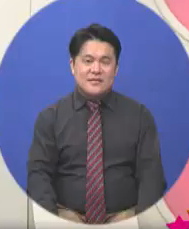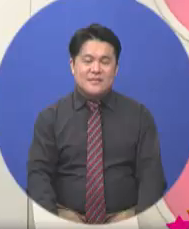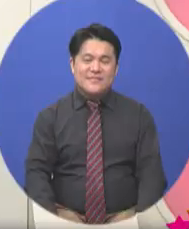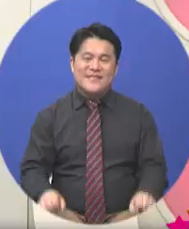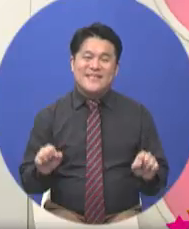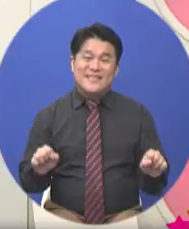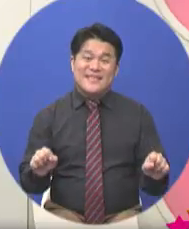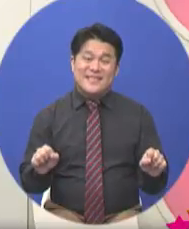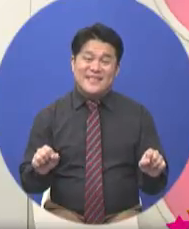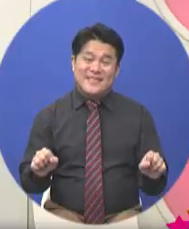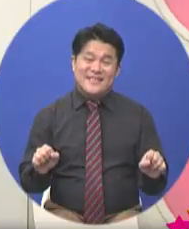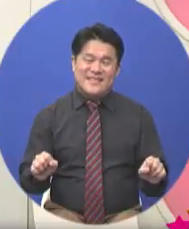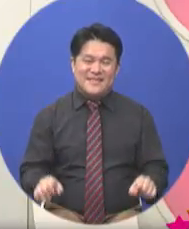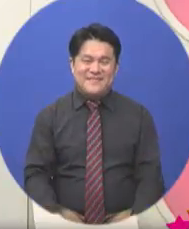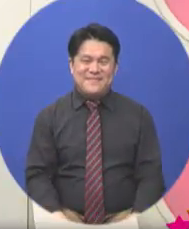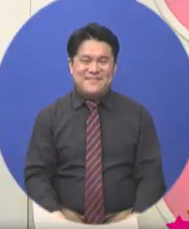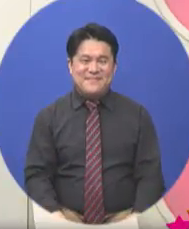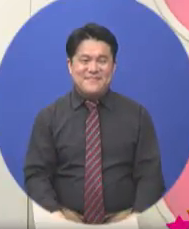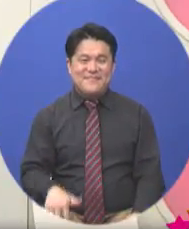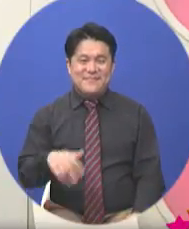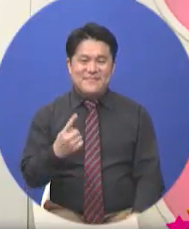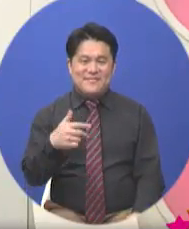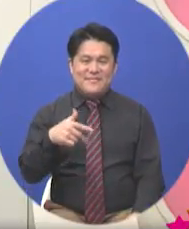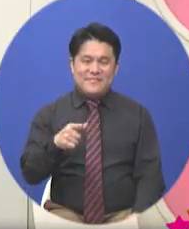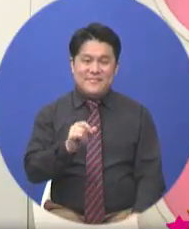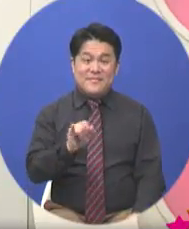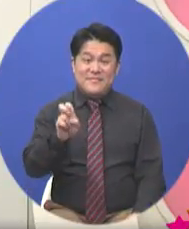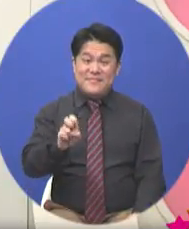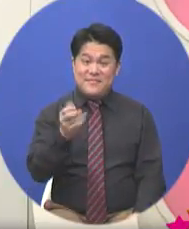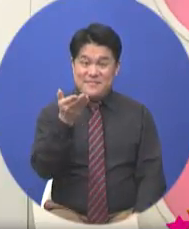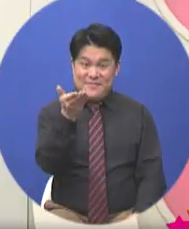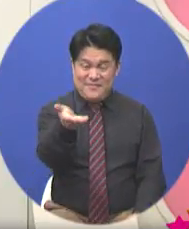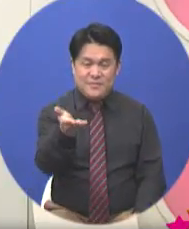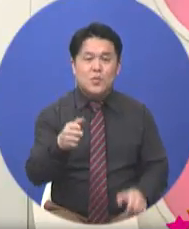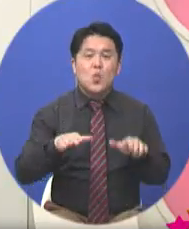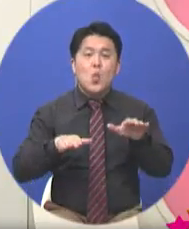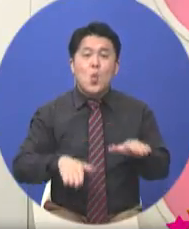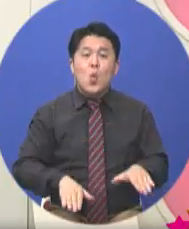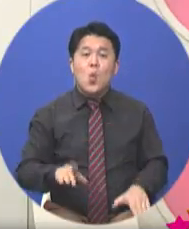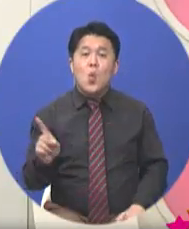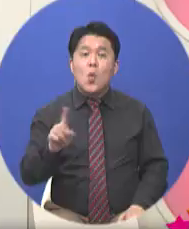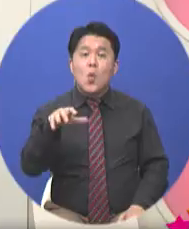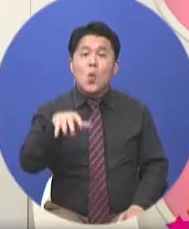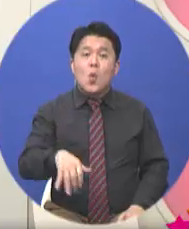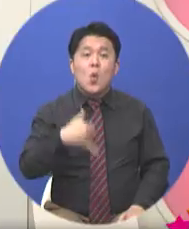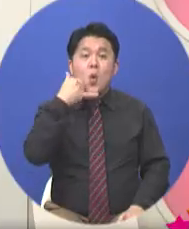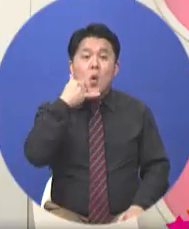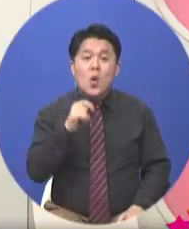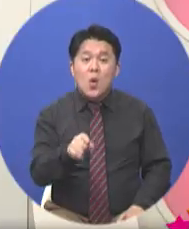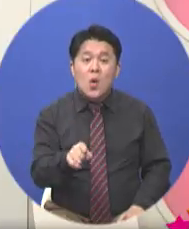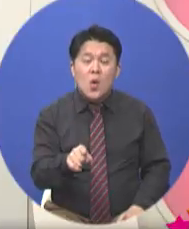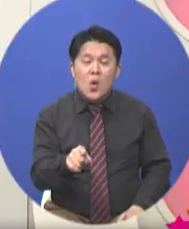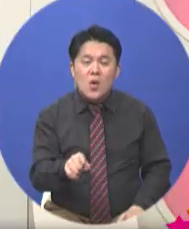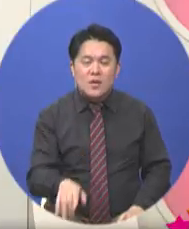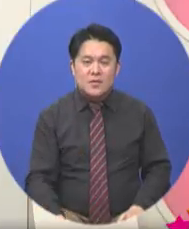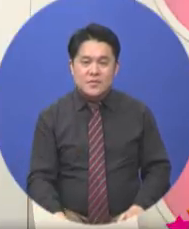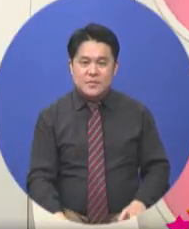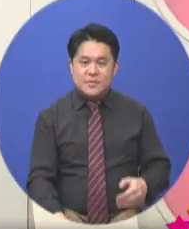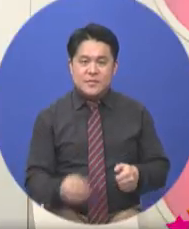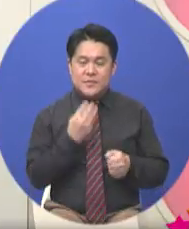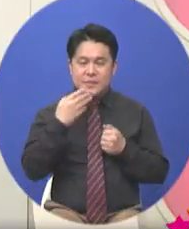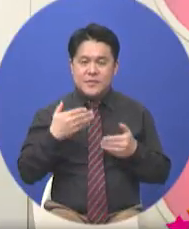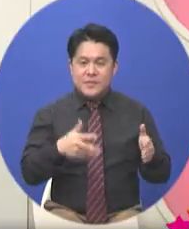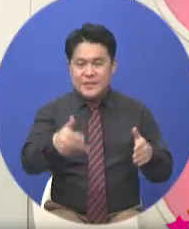네, 안녕하십니까. 네, 조정임님. 네. 오늘은 어디서 전화를 주셨을까요? 네,